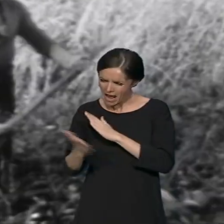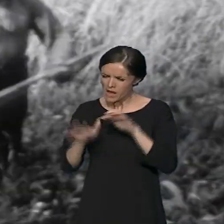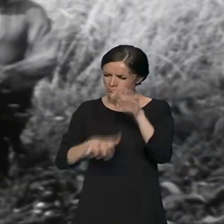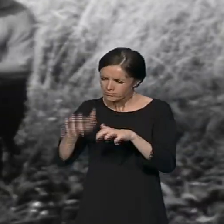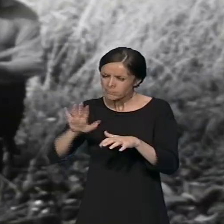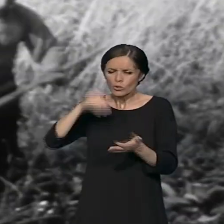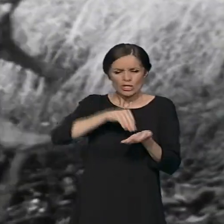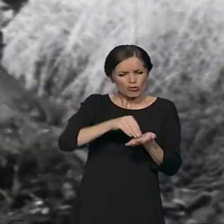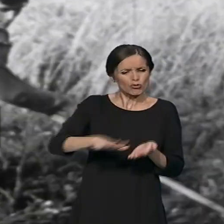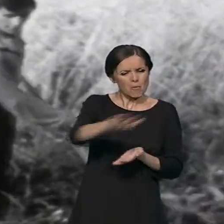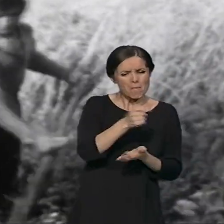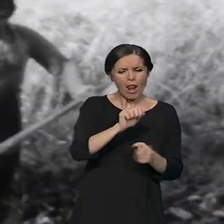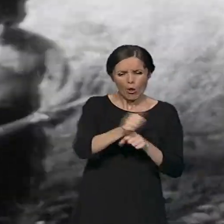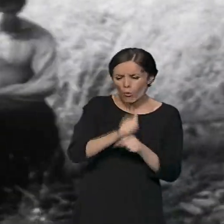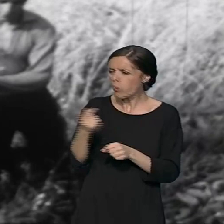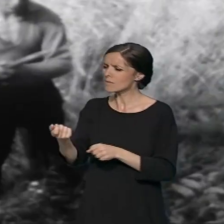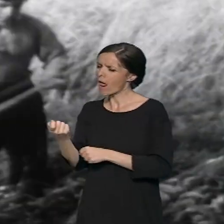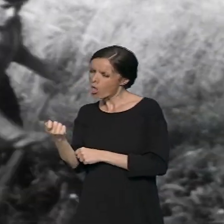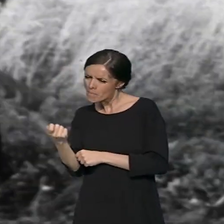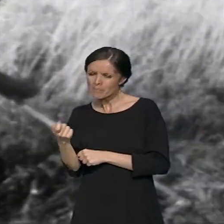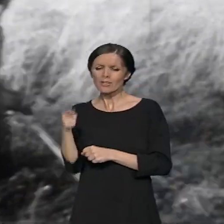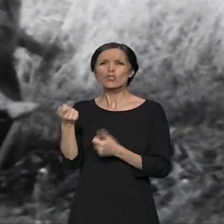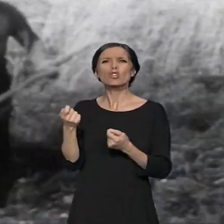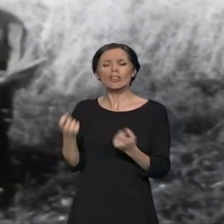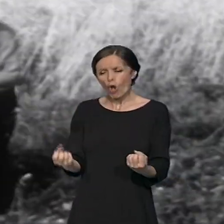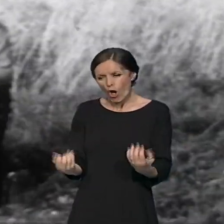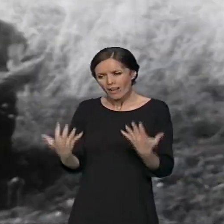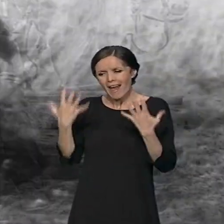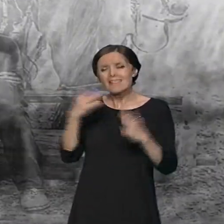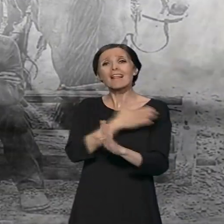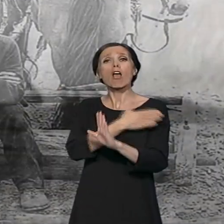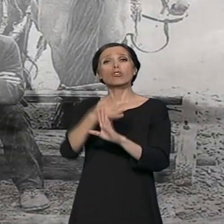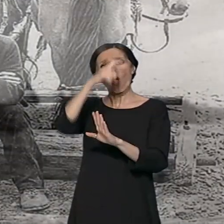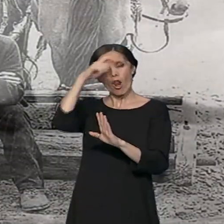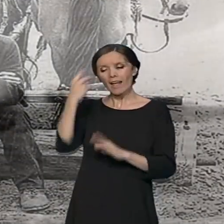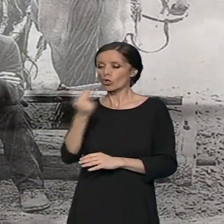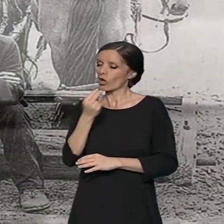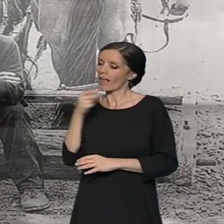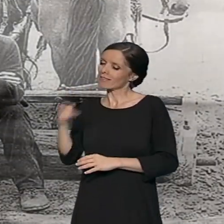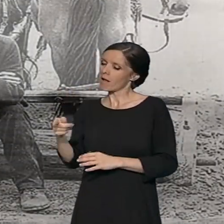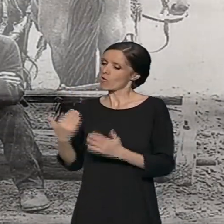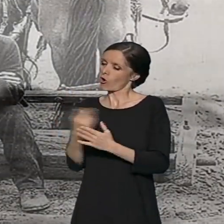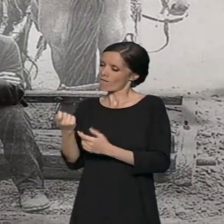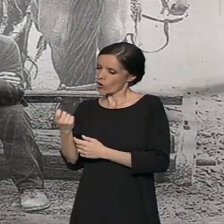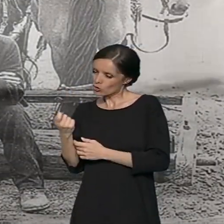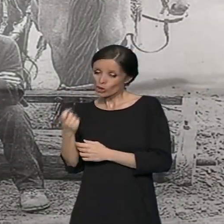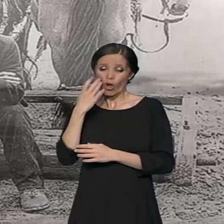potraje. Do gospojine jedemo novo žito, a od gospojine kukuruz.